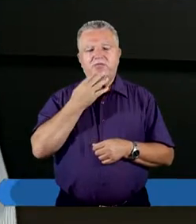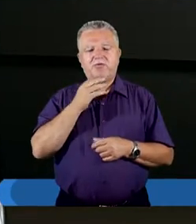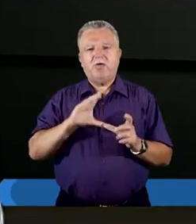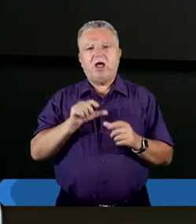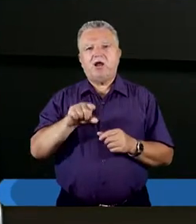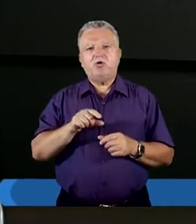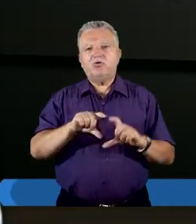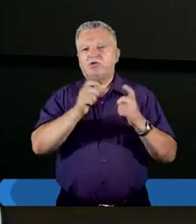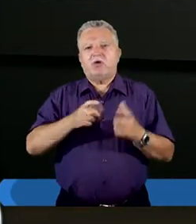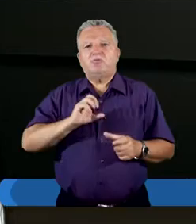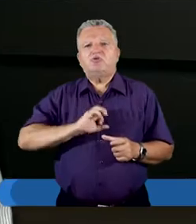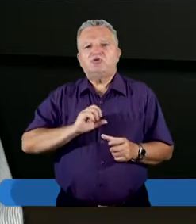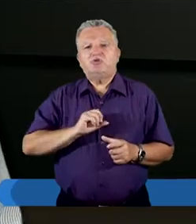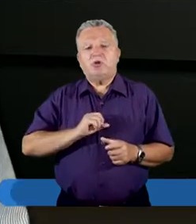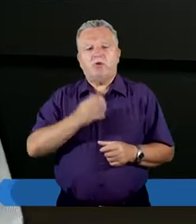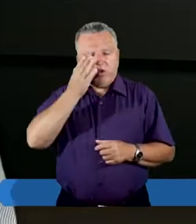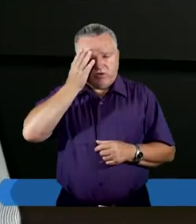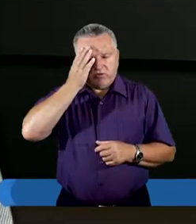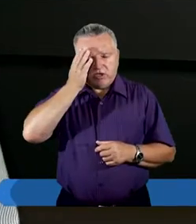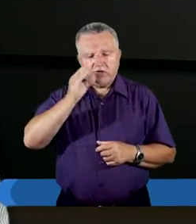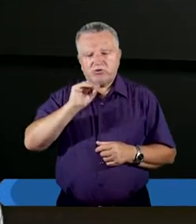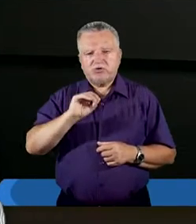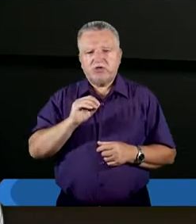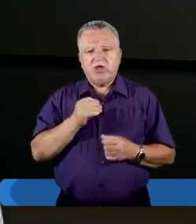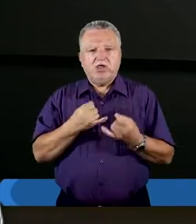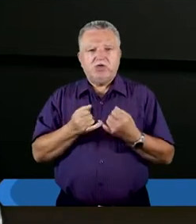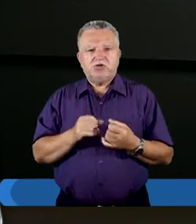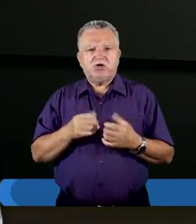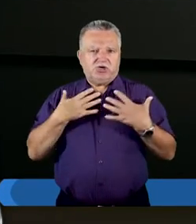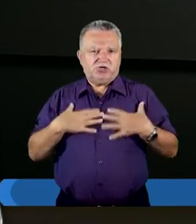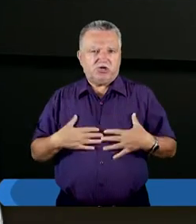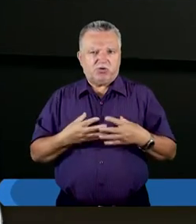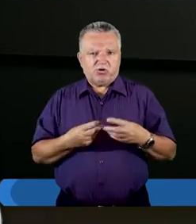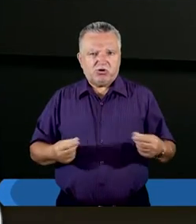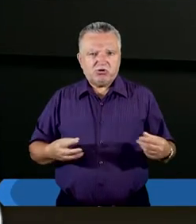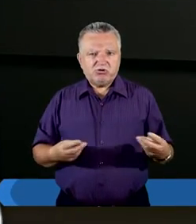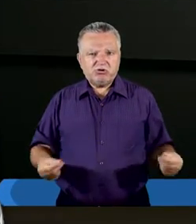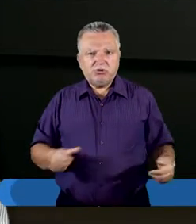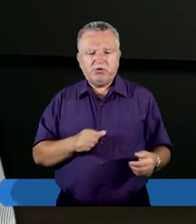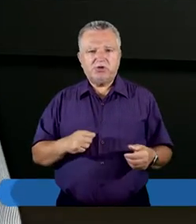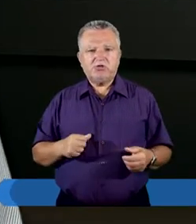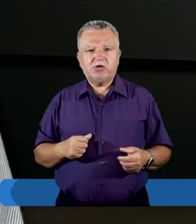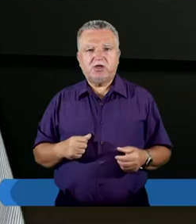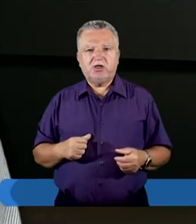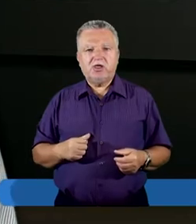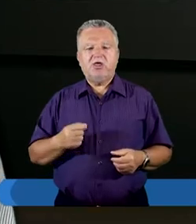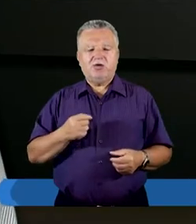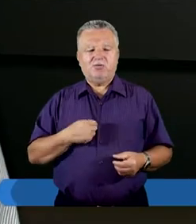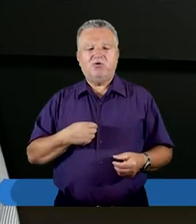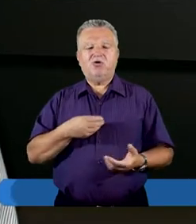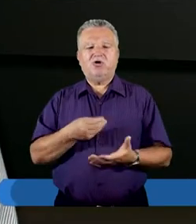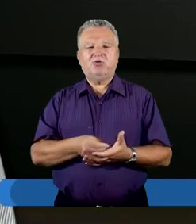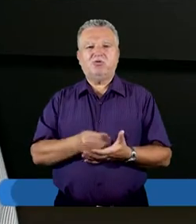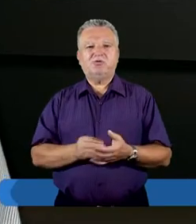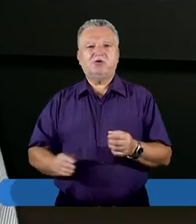sobą pragnął tego i wiedział, że nawet jeżeli rzeczywiście jego ciało prawie że ulega rozkładowi, zobaczcie, mój Odkupiciel